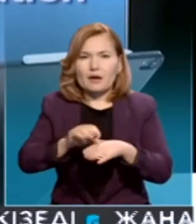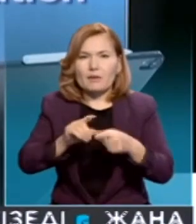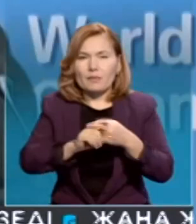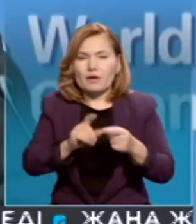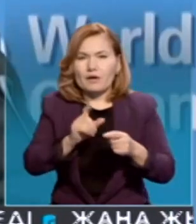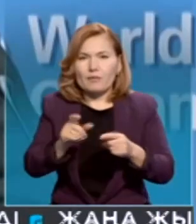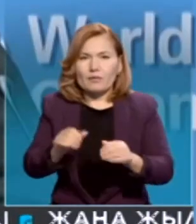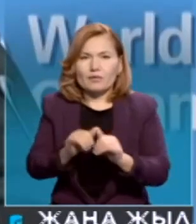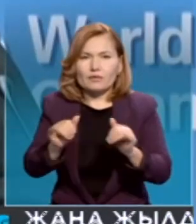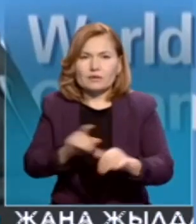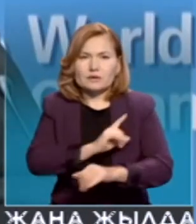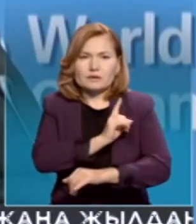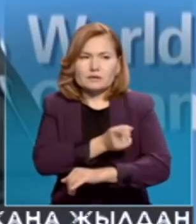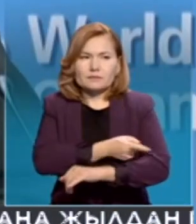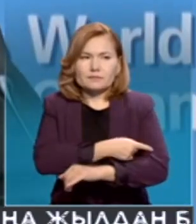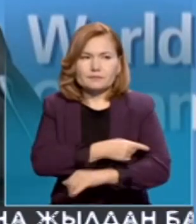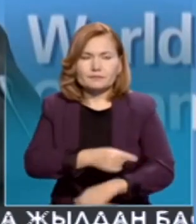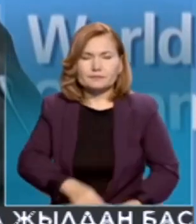саны күрт артып отыр.